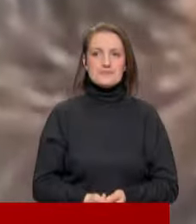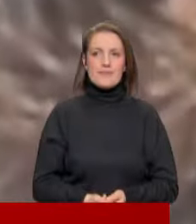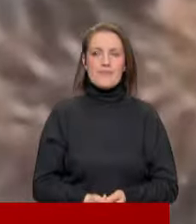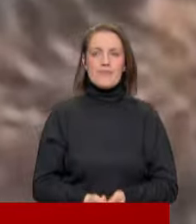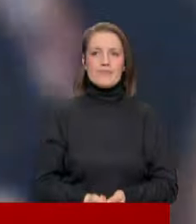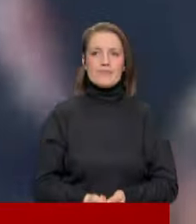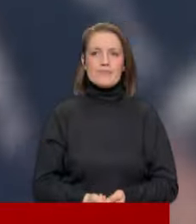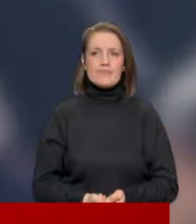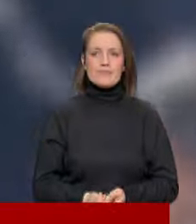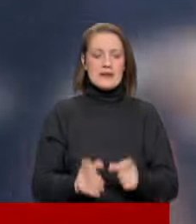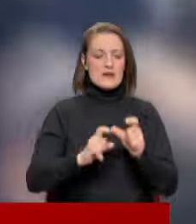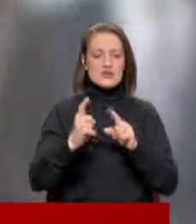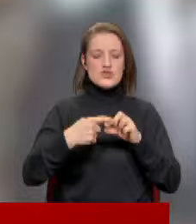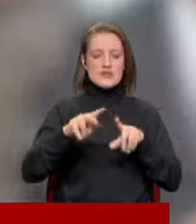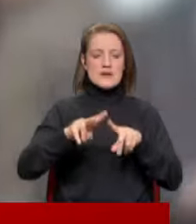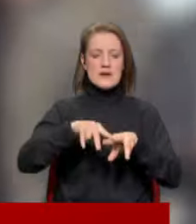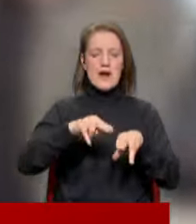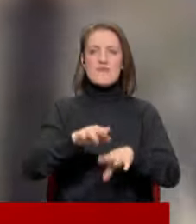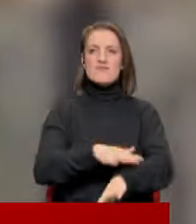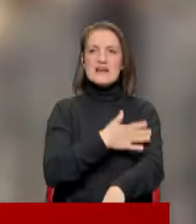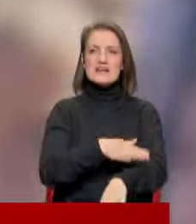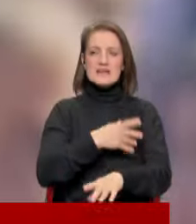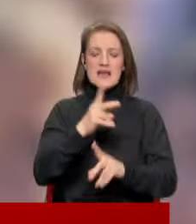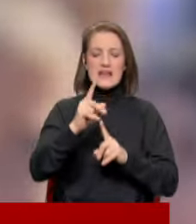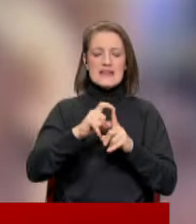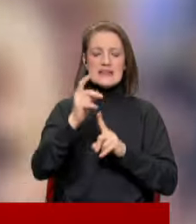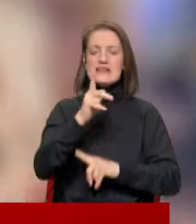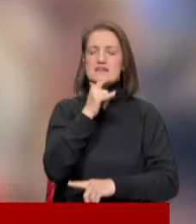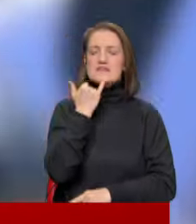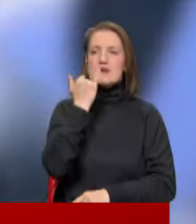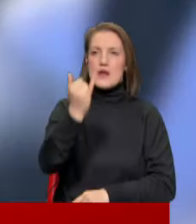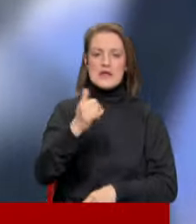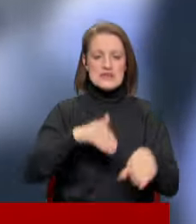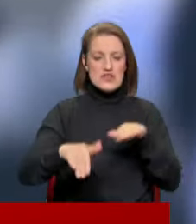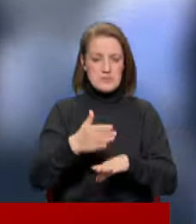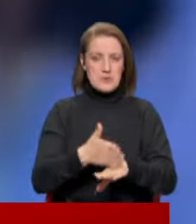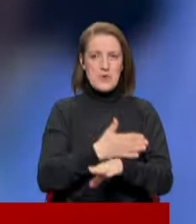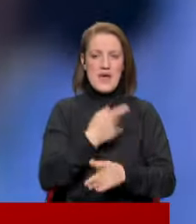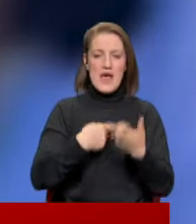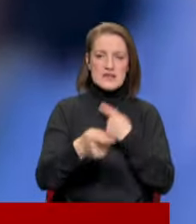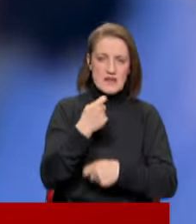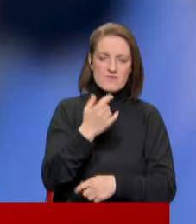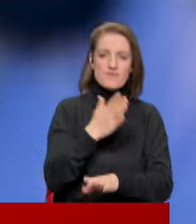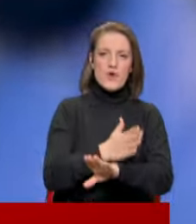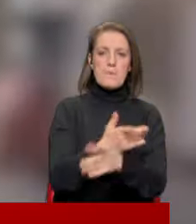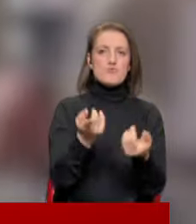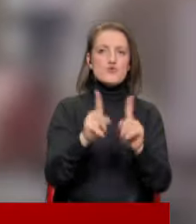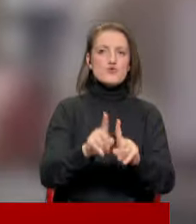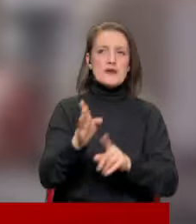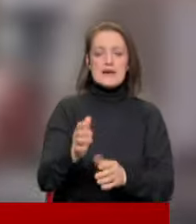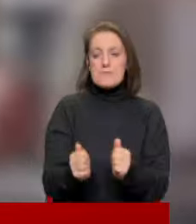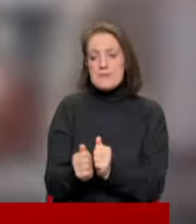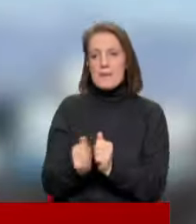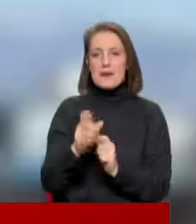sanıyorlar Şırnak valisi Cevdet Atay'ın İdil ziyareti seçim arifesinde esnaf vatandaş buluşması